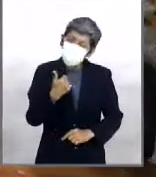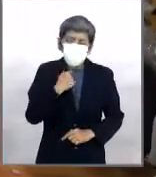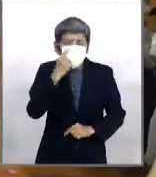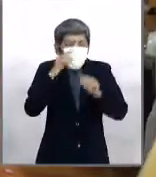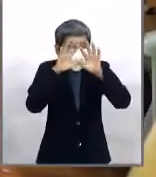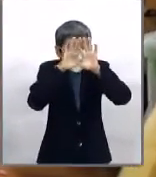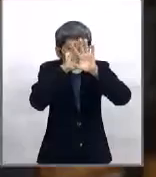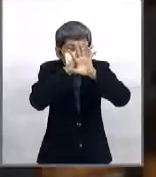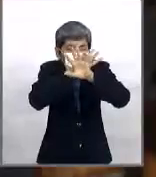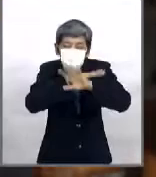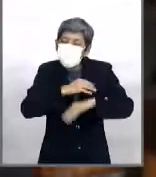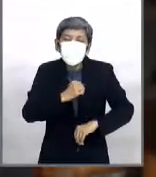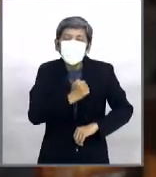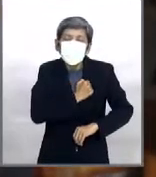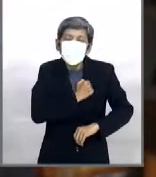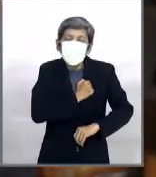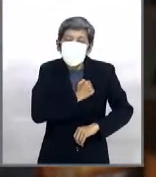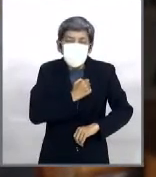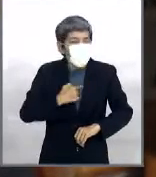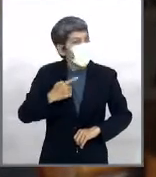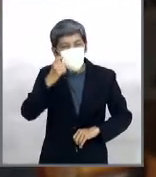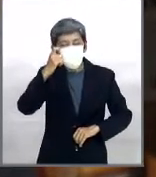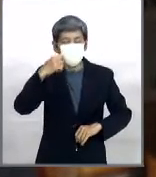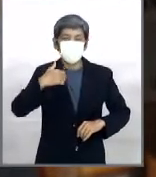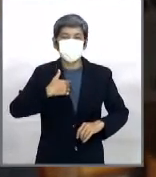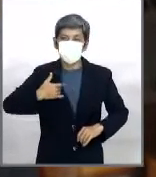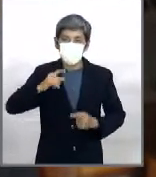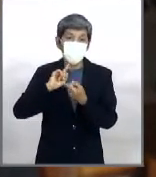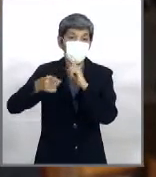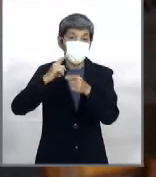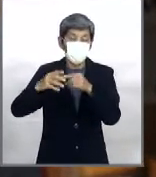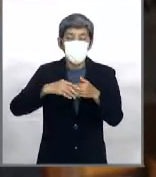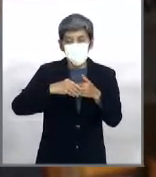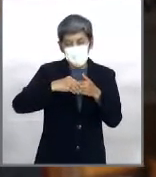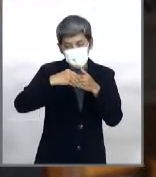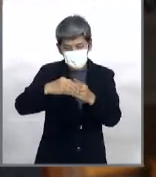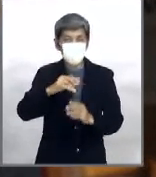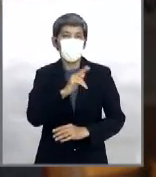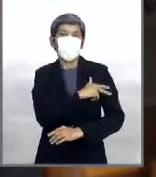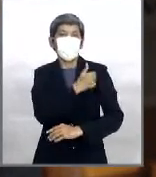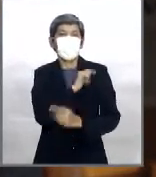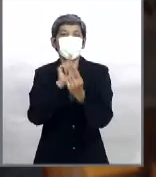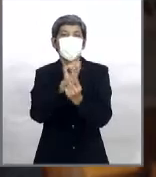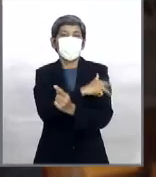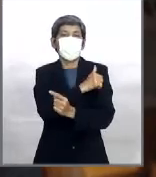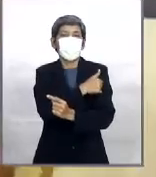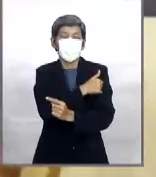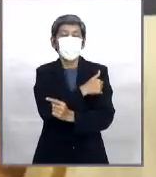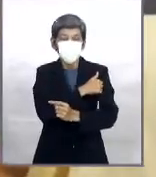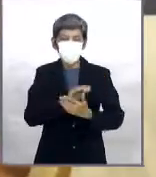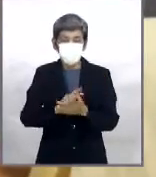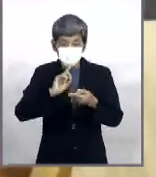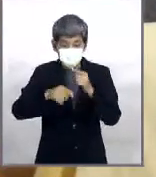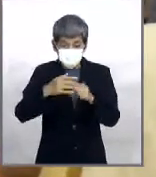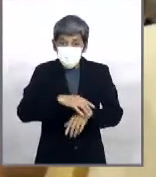นไรยังพอมองเห็นอยู่ก็ฝืนไปเรื่อยๆจนไม่ไหวแล้วก็จนต้องให้เพื่อนเนี่ยจูงไปโรงพยาบาลครับผม ถ้